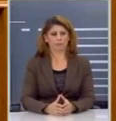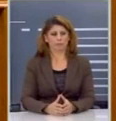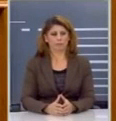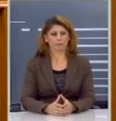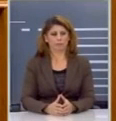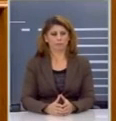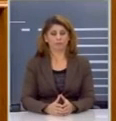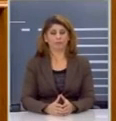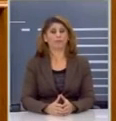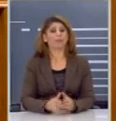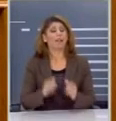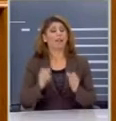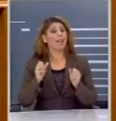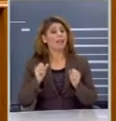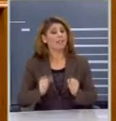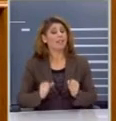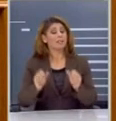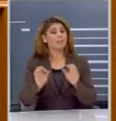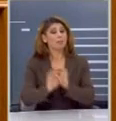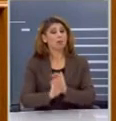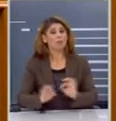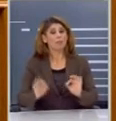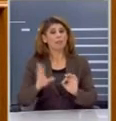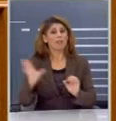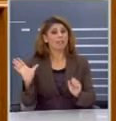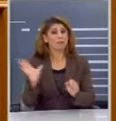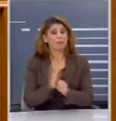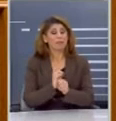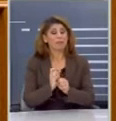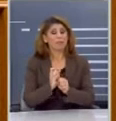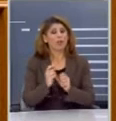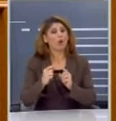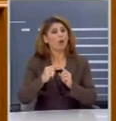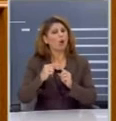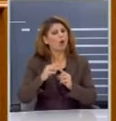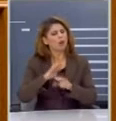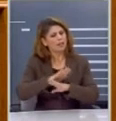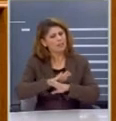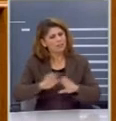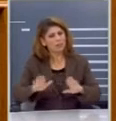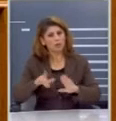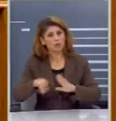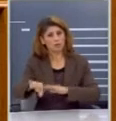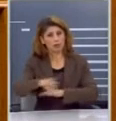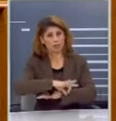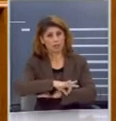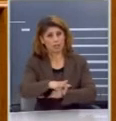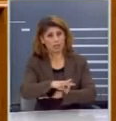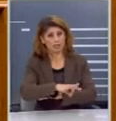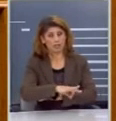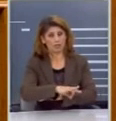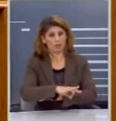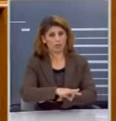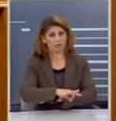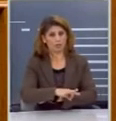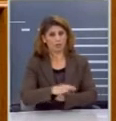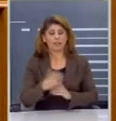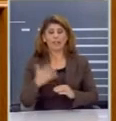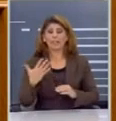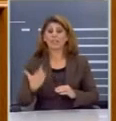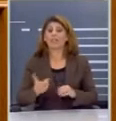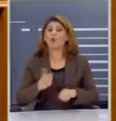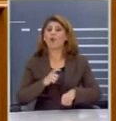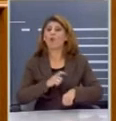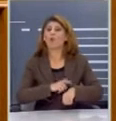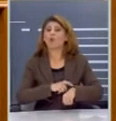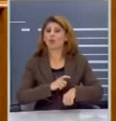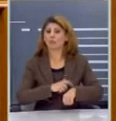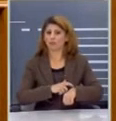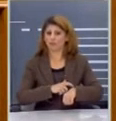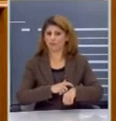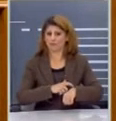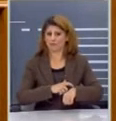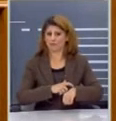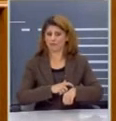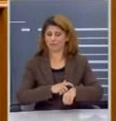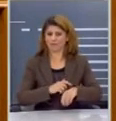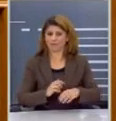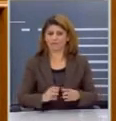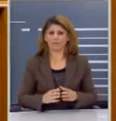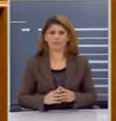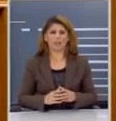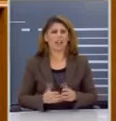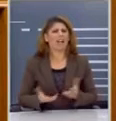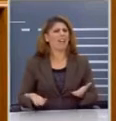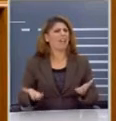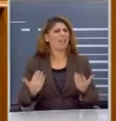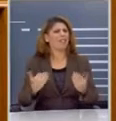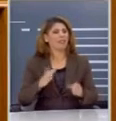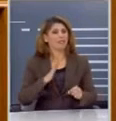Βασική προϋπόθεση όμως για την επιτυχή ολοκλήρωση του σχεδίου μας είναι ο χρόνος. Δεν